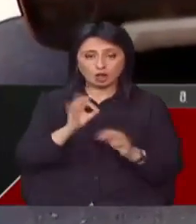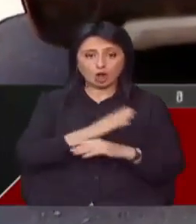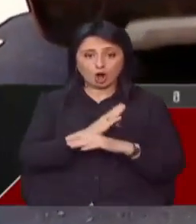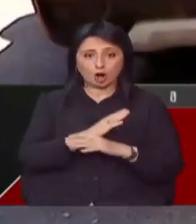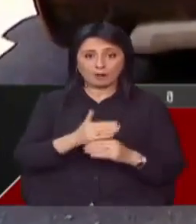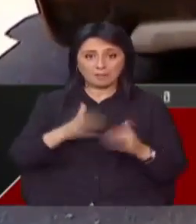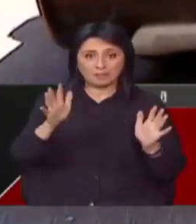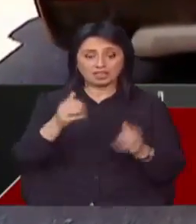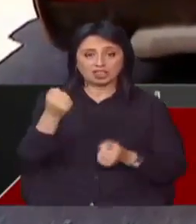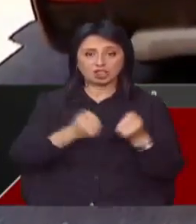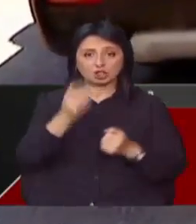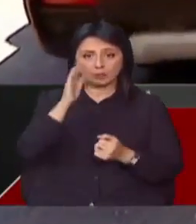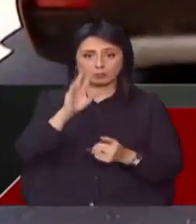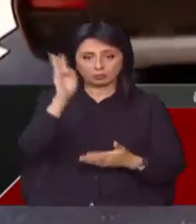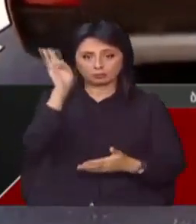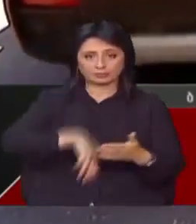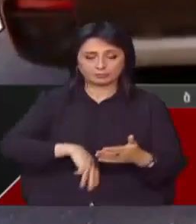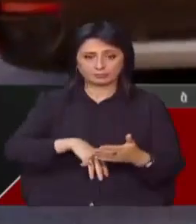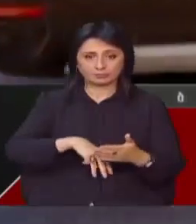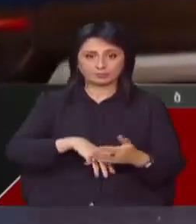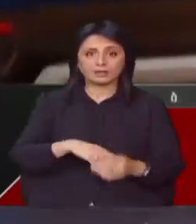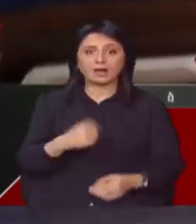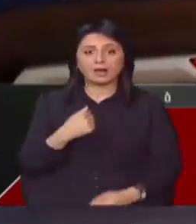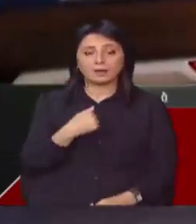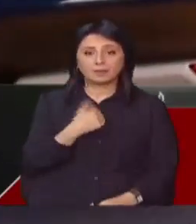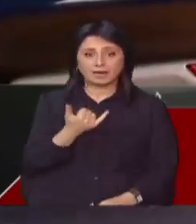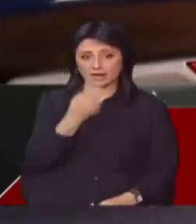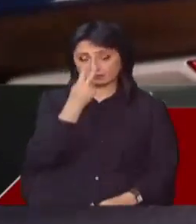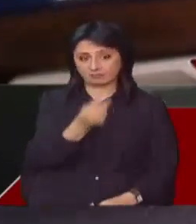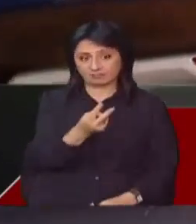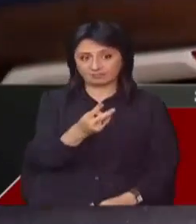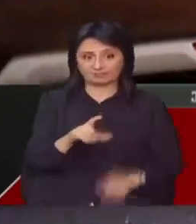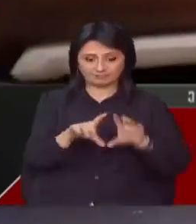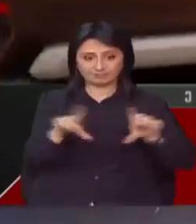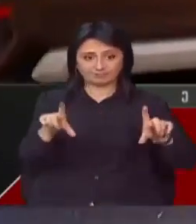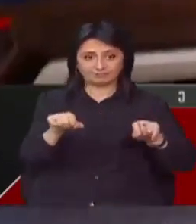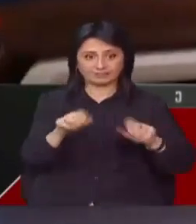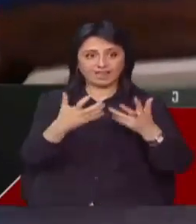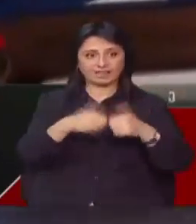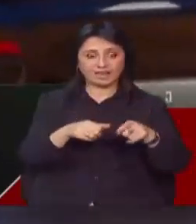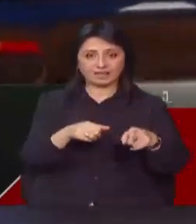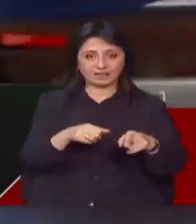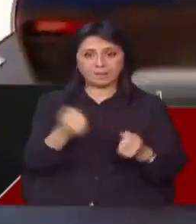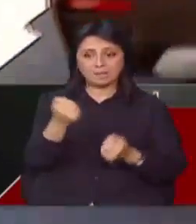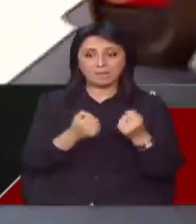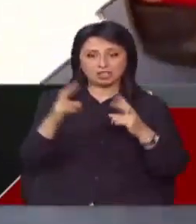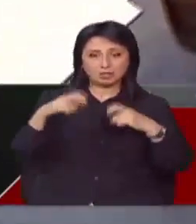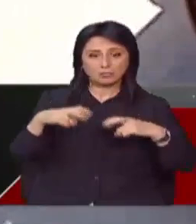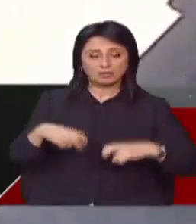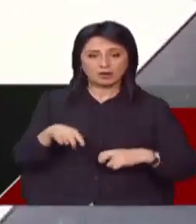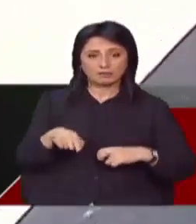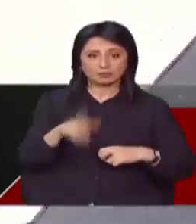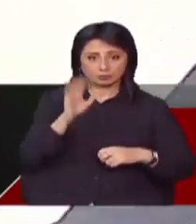აჭარბებს, მძღოლს გამოეწერება სანქცია. მე ახლა განახევთ მოწყობილობას, რომლის საშუალებითაც მოხდება ავტომობილების